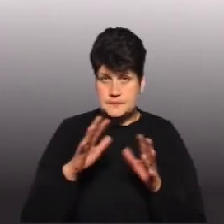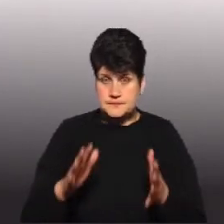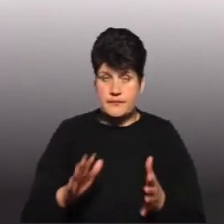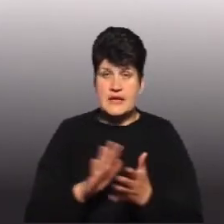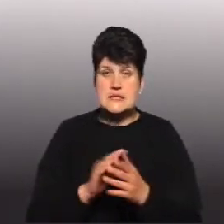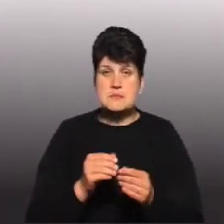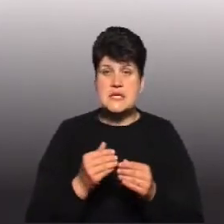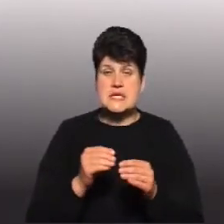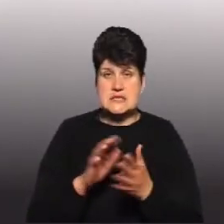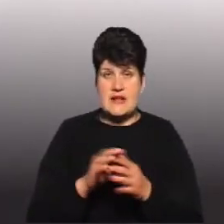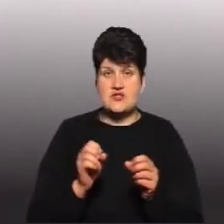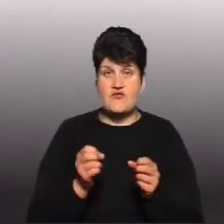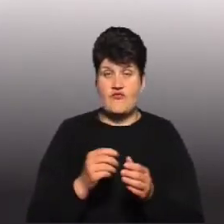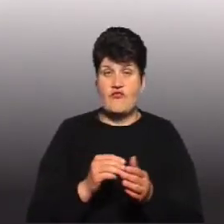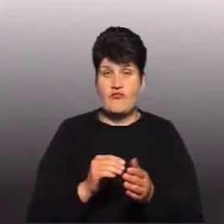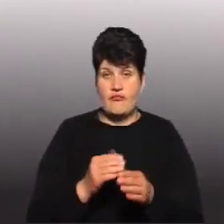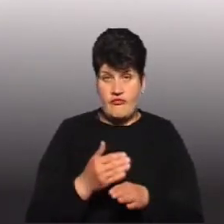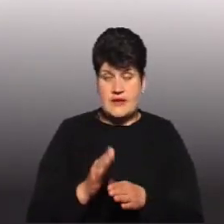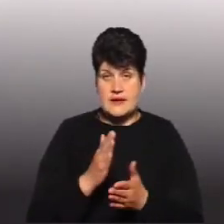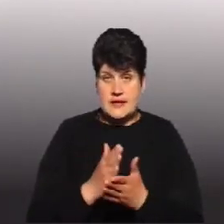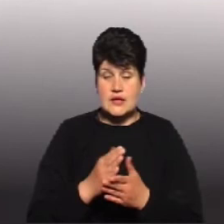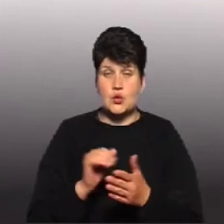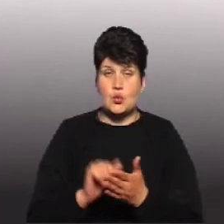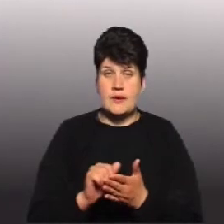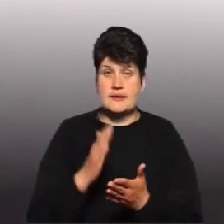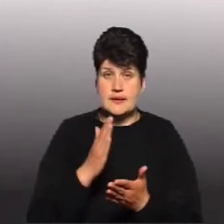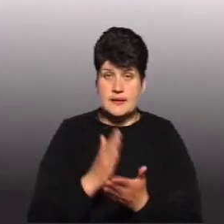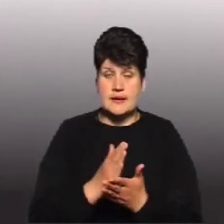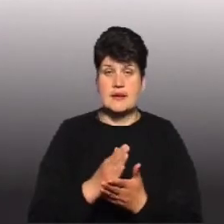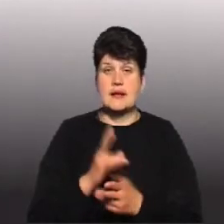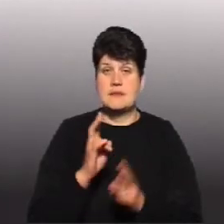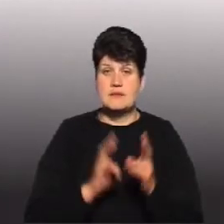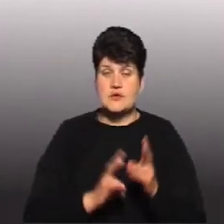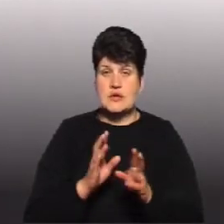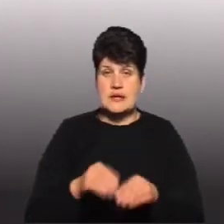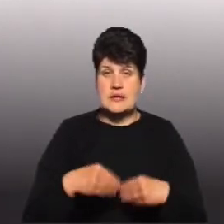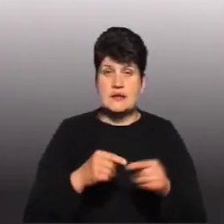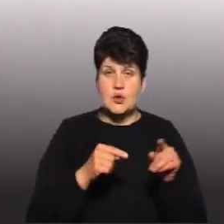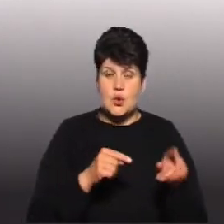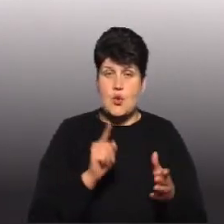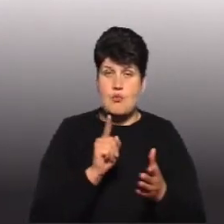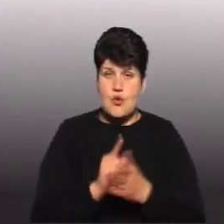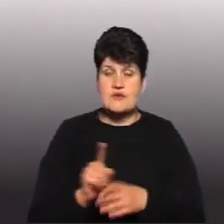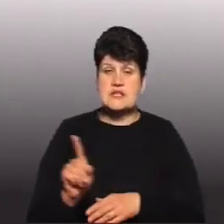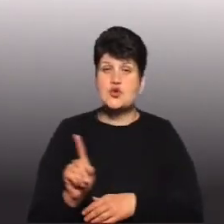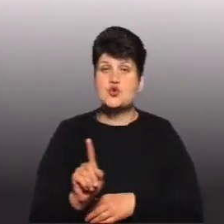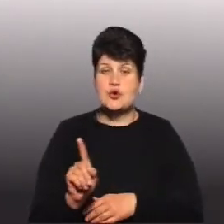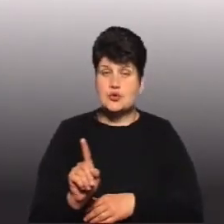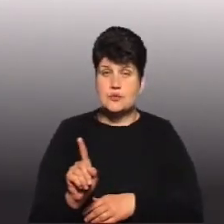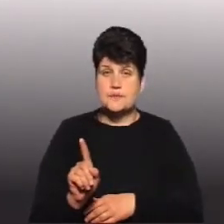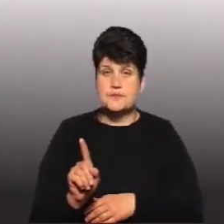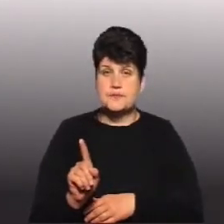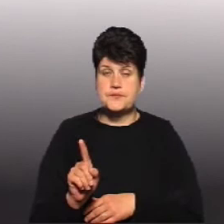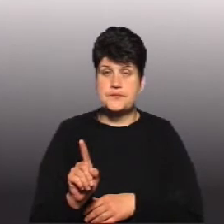є правостановчі документи, є комунальне підприємство, яке покладено на нього обов'язки щодо якби